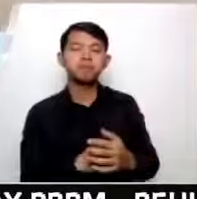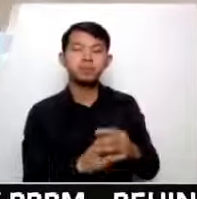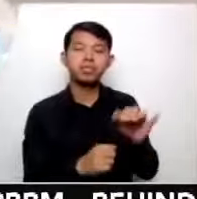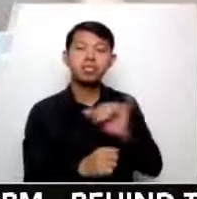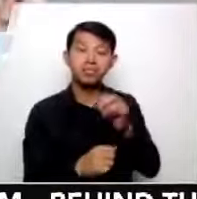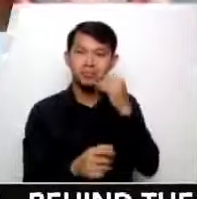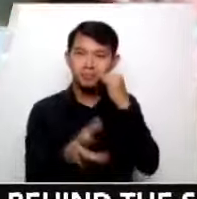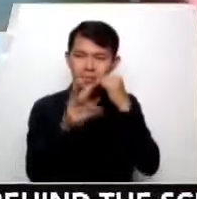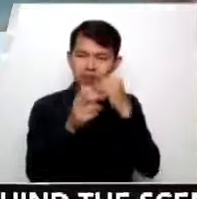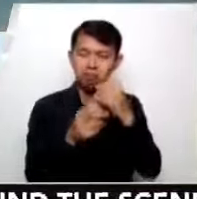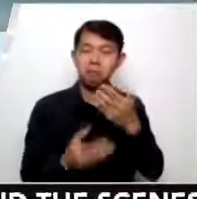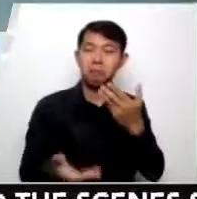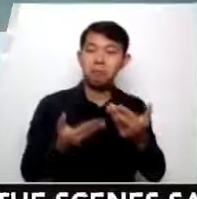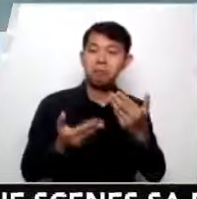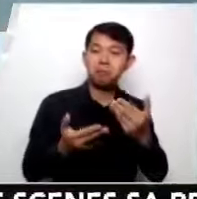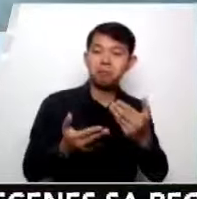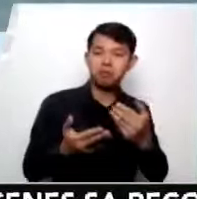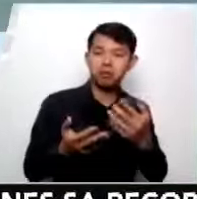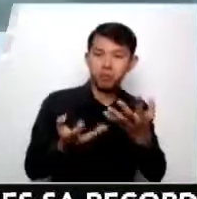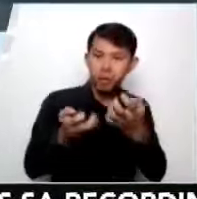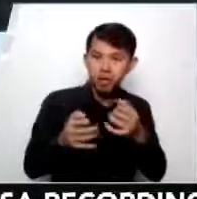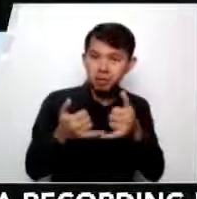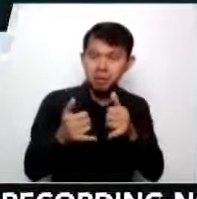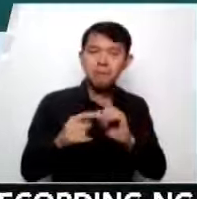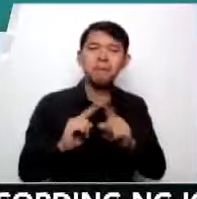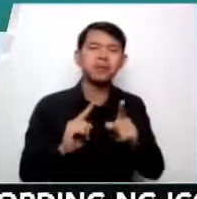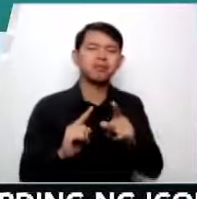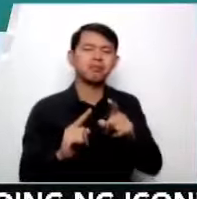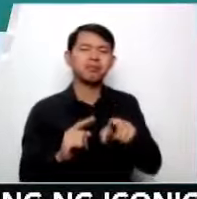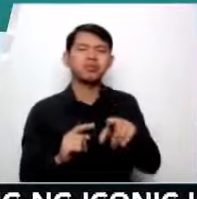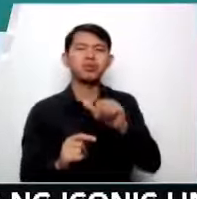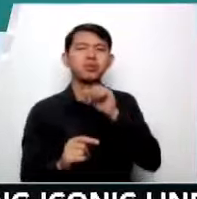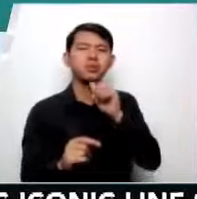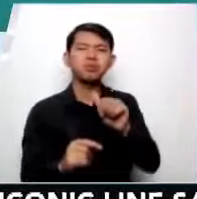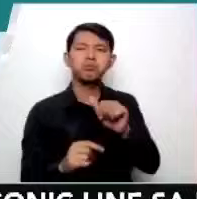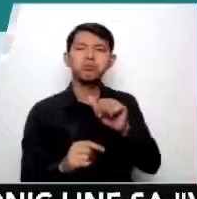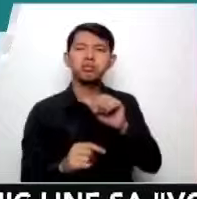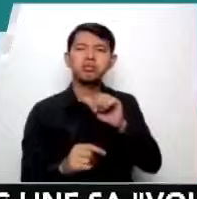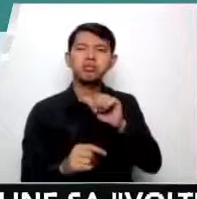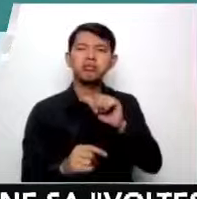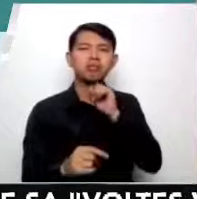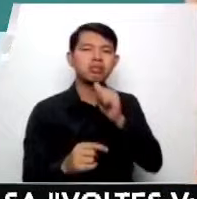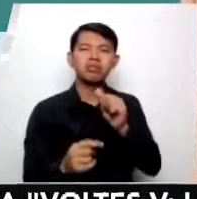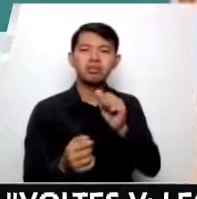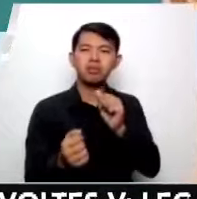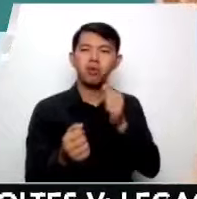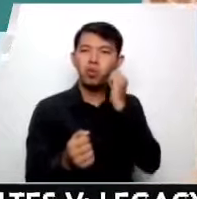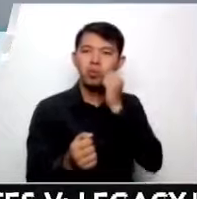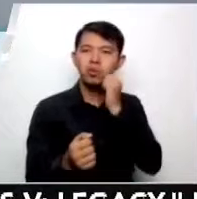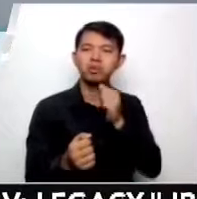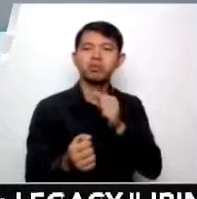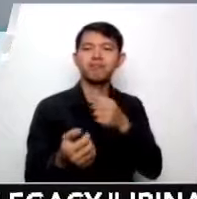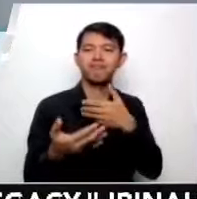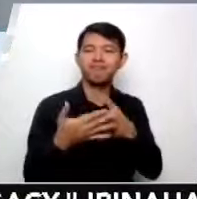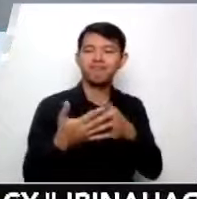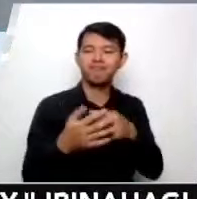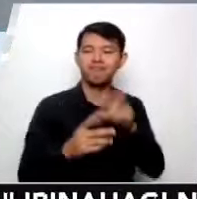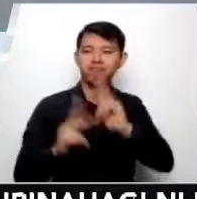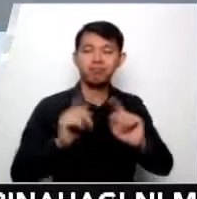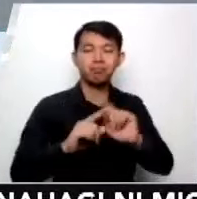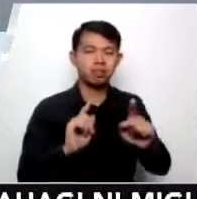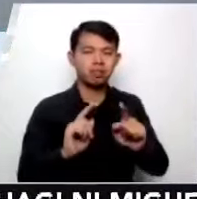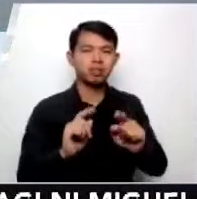para makipaglaro, mailap daw talaga mga dugong. Kaya paalala ng mga autoridad, hindi dapat